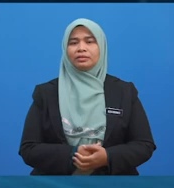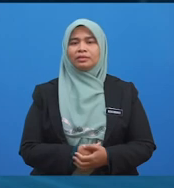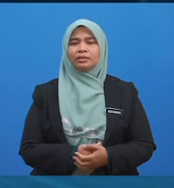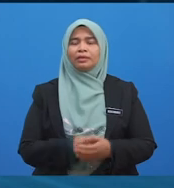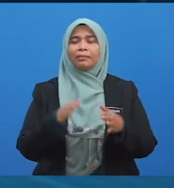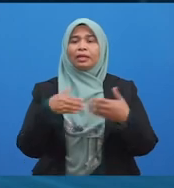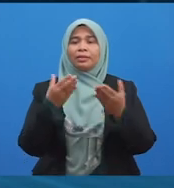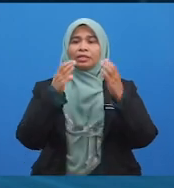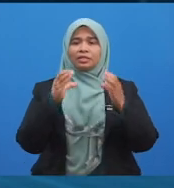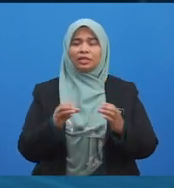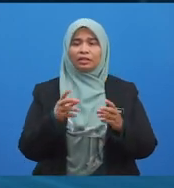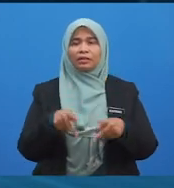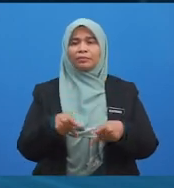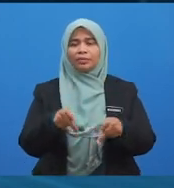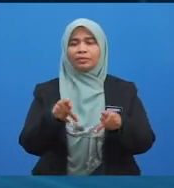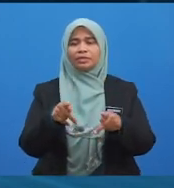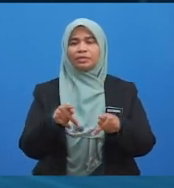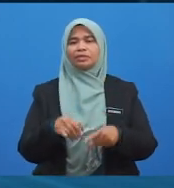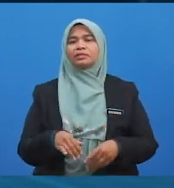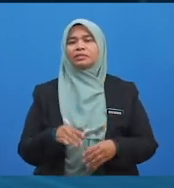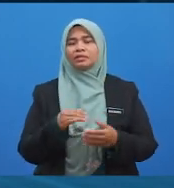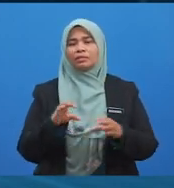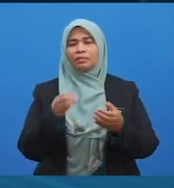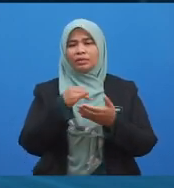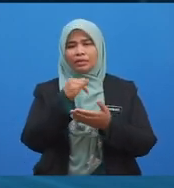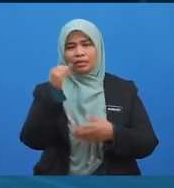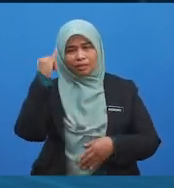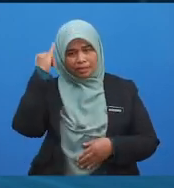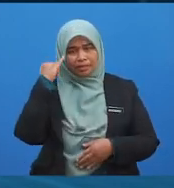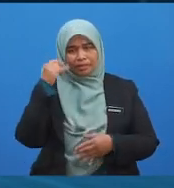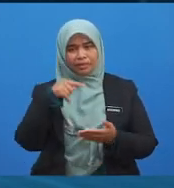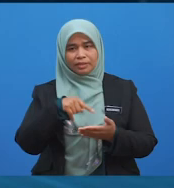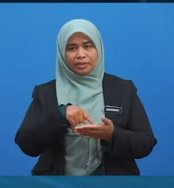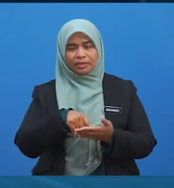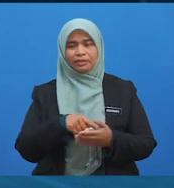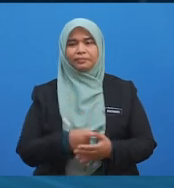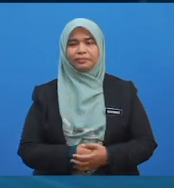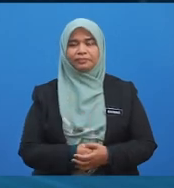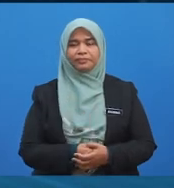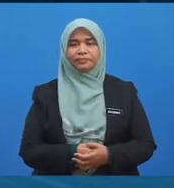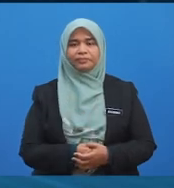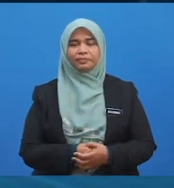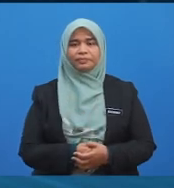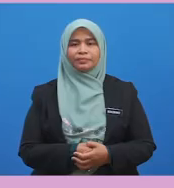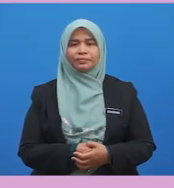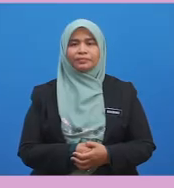bagaimana proses penjanaan idea ini boleh dilakukan dengan lebih terperinci.